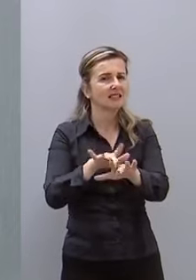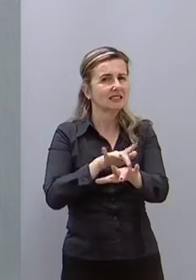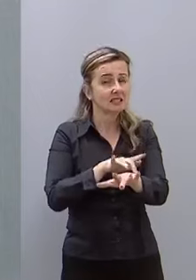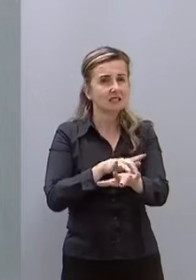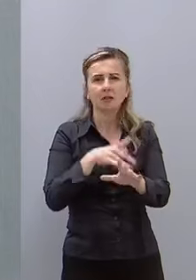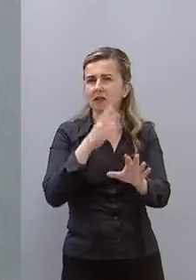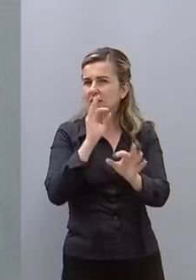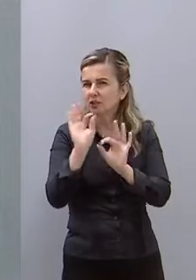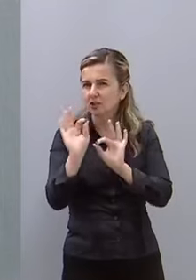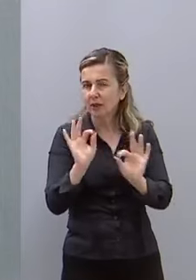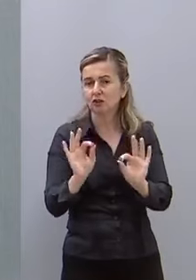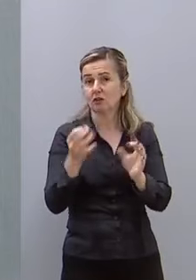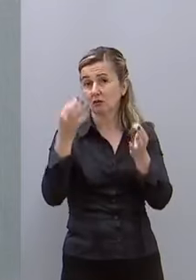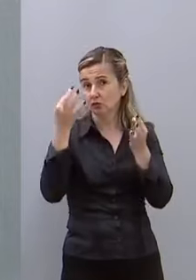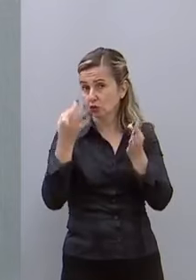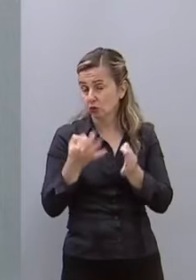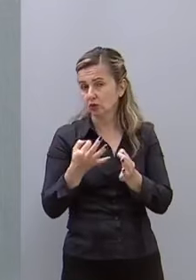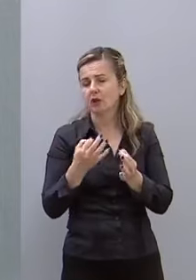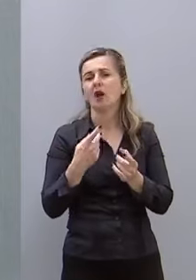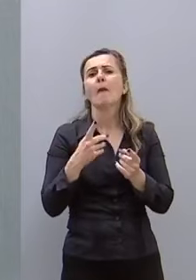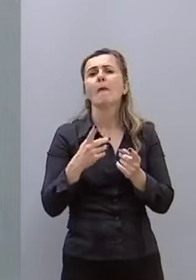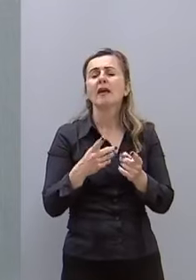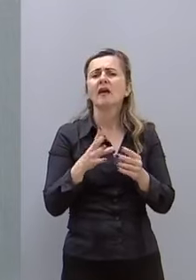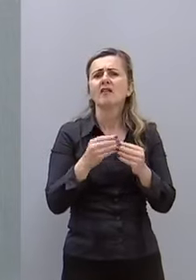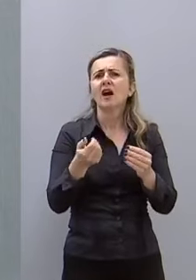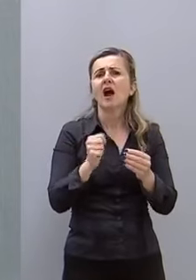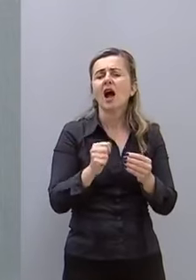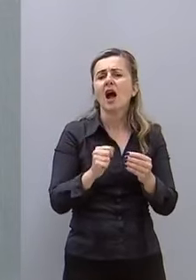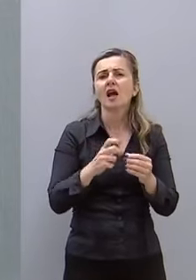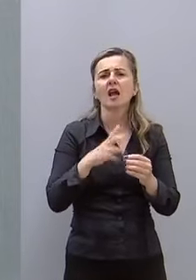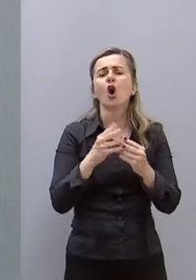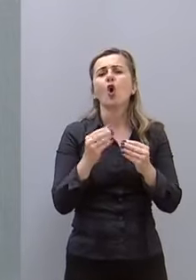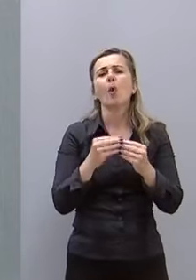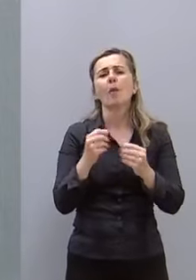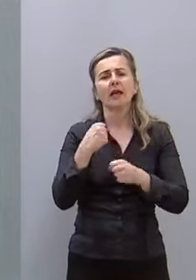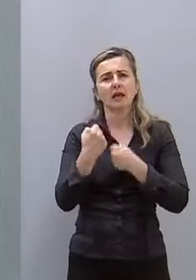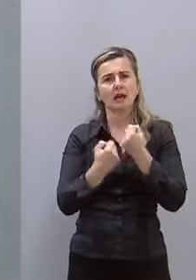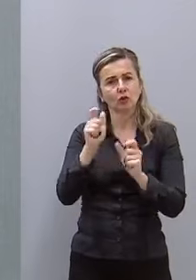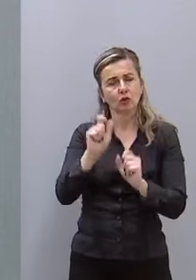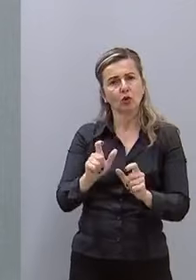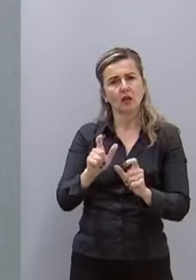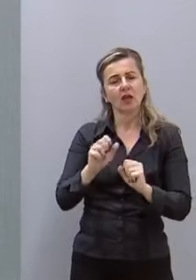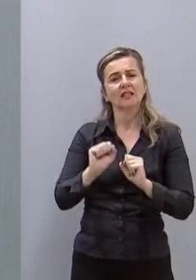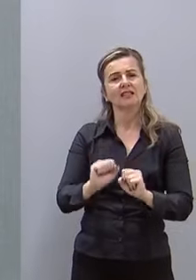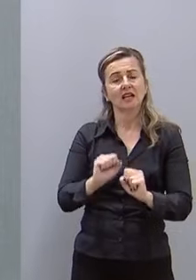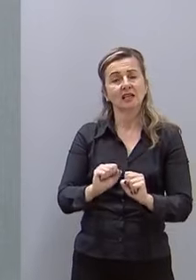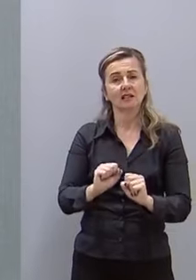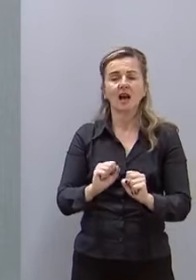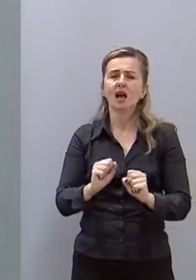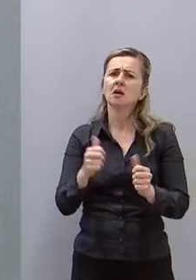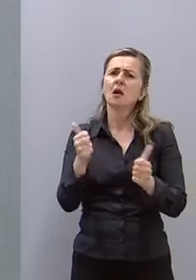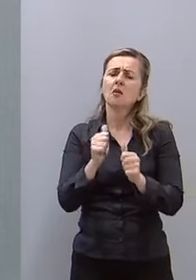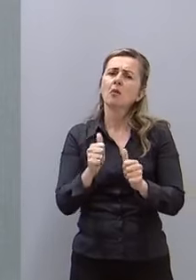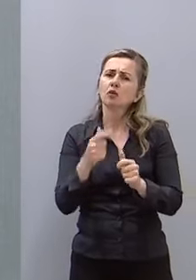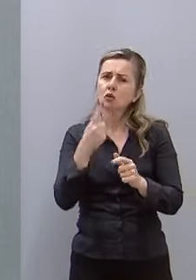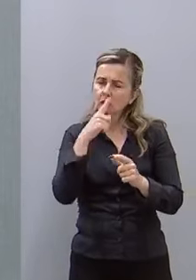adeguata e li stiamo facendo anche sugli operatori sanitari in via e in via sperimentale